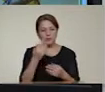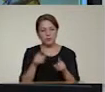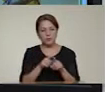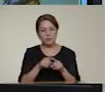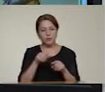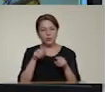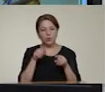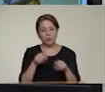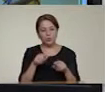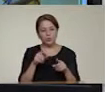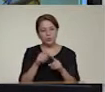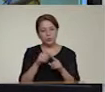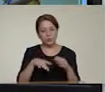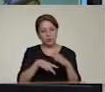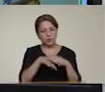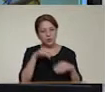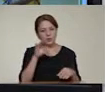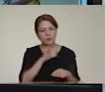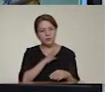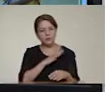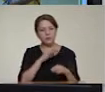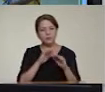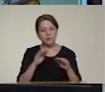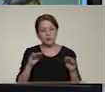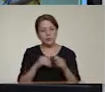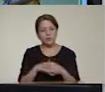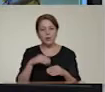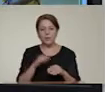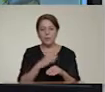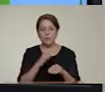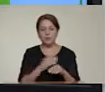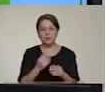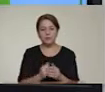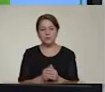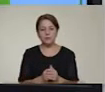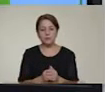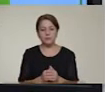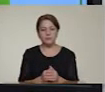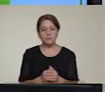shu so'zlarni tanladingizmi aziz o'quvchilar? Barakalla.